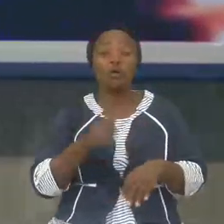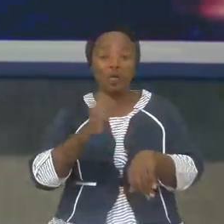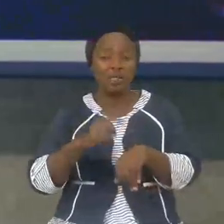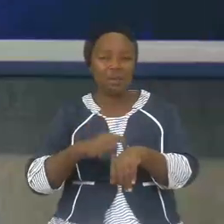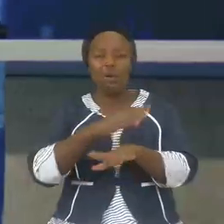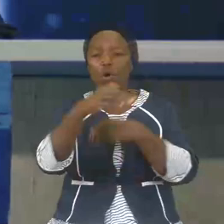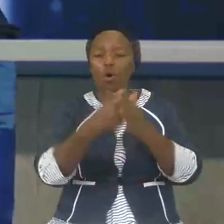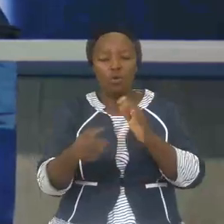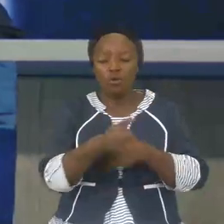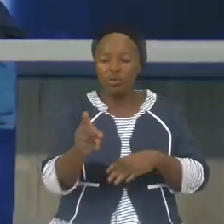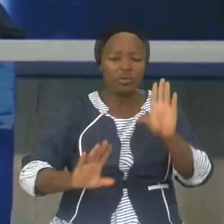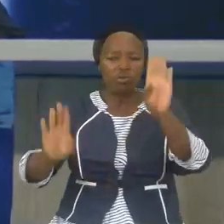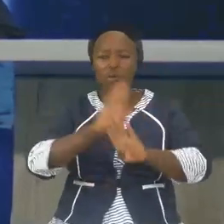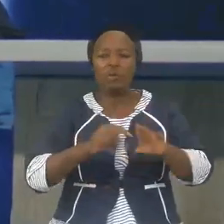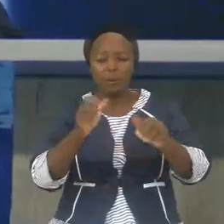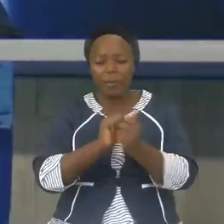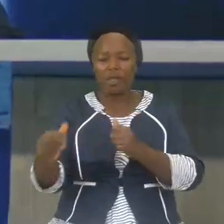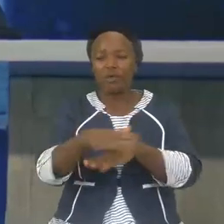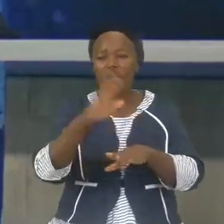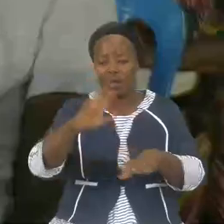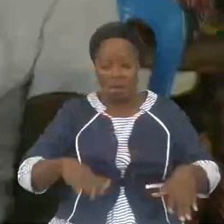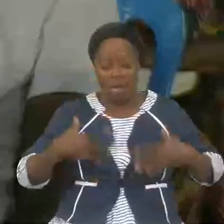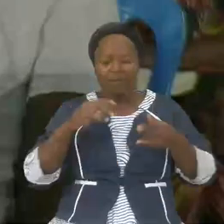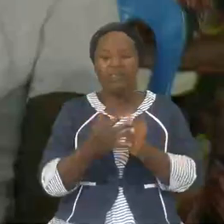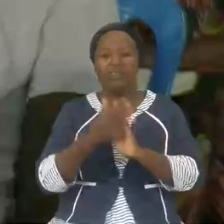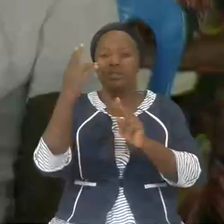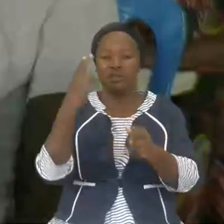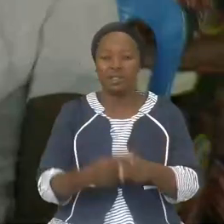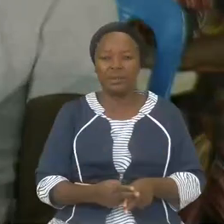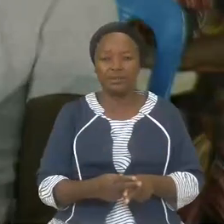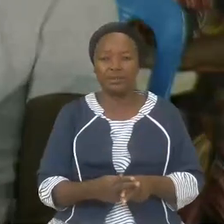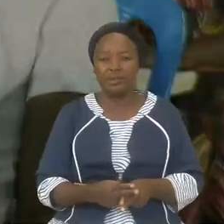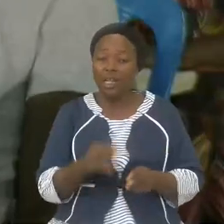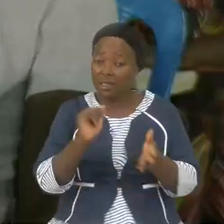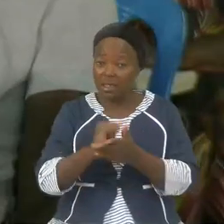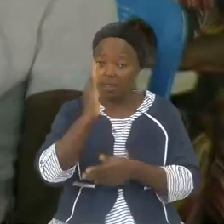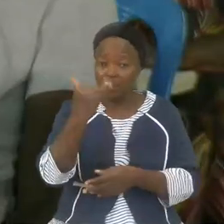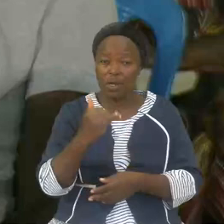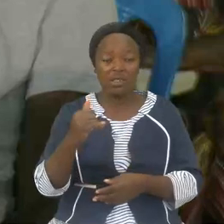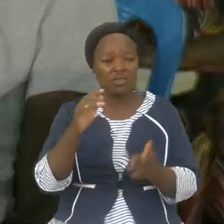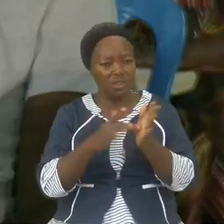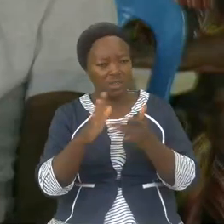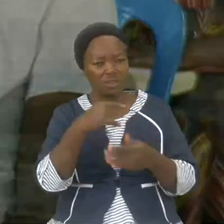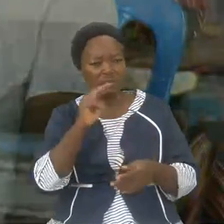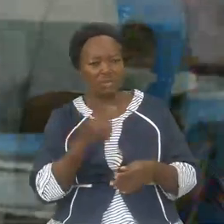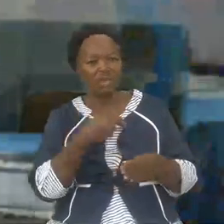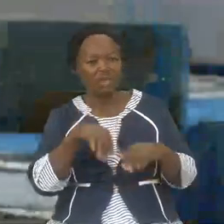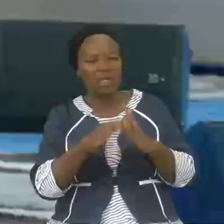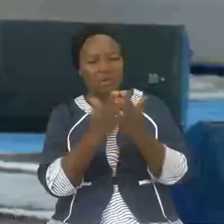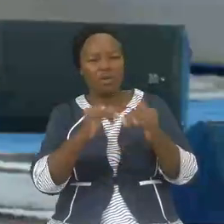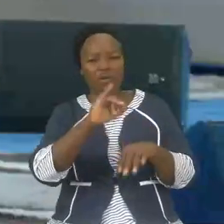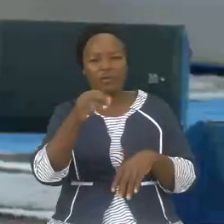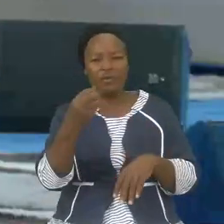temps, tout cela passera par-dessus votre vie au nom de Jésus-Christ. C'est pourquoi Jésus a dit,